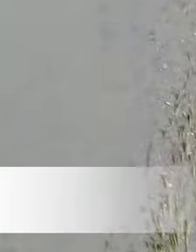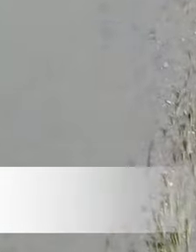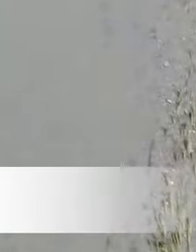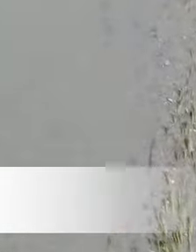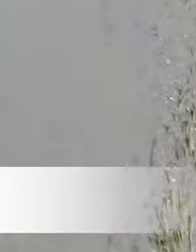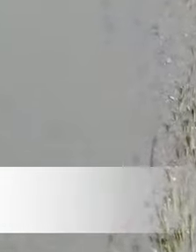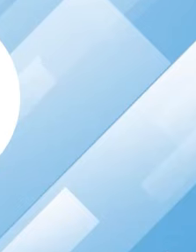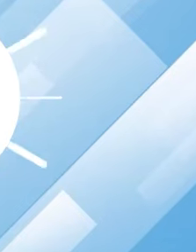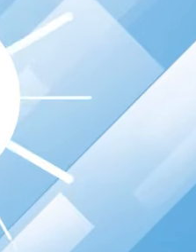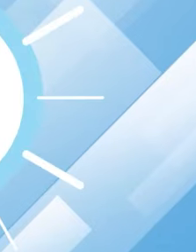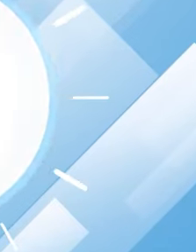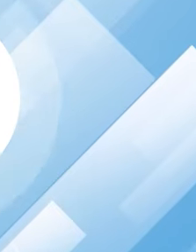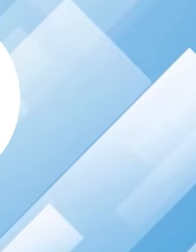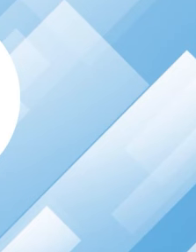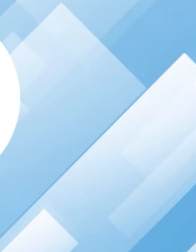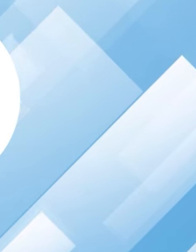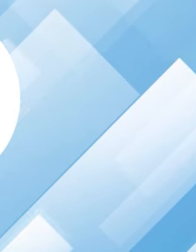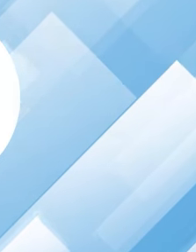있니다